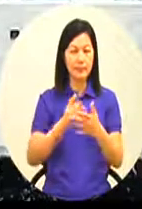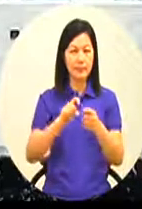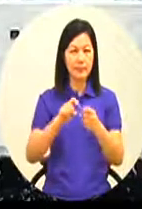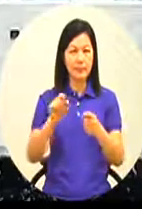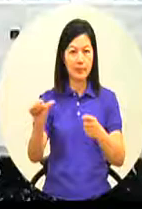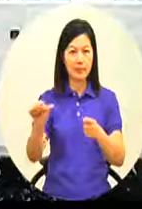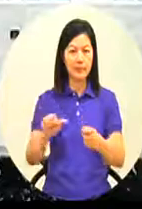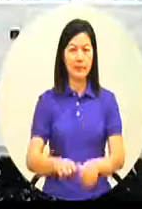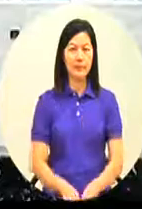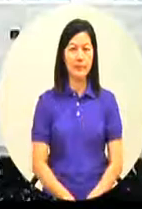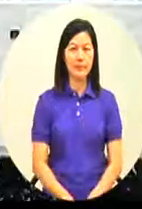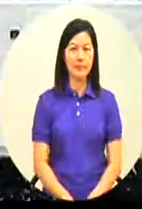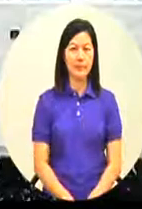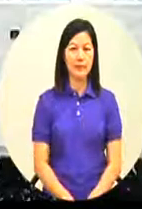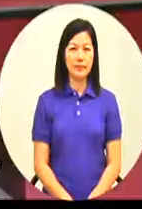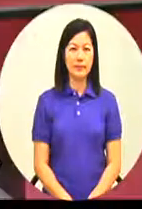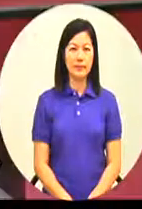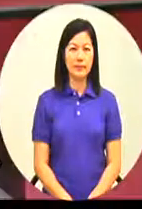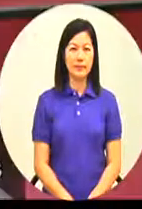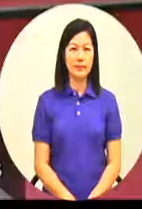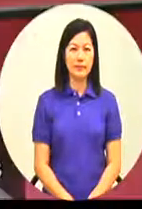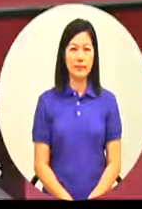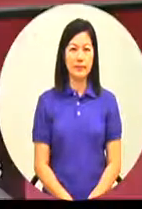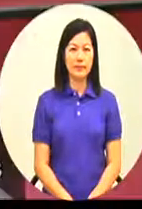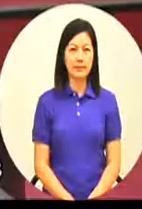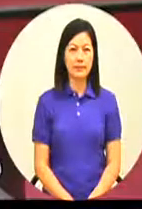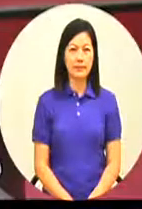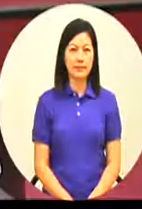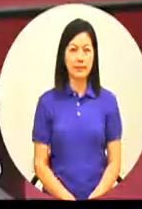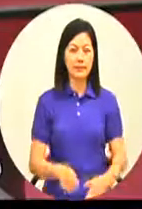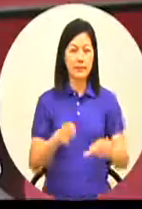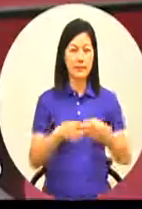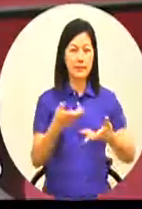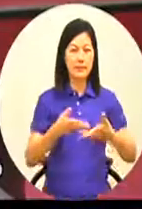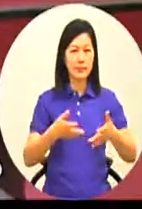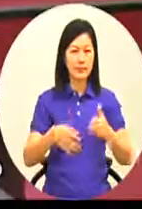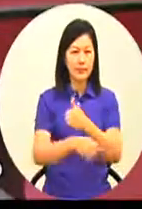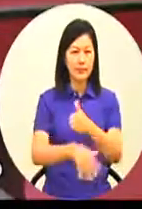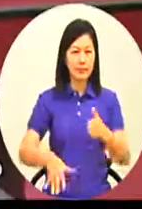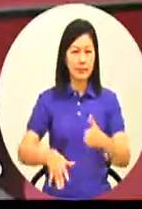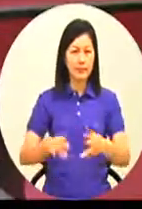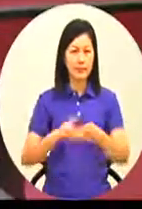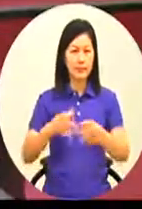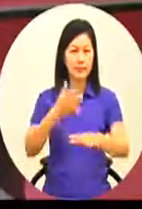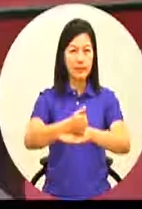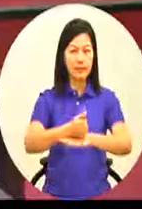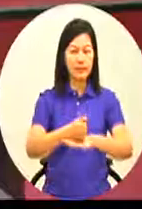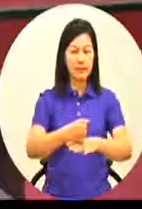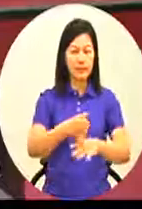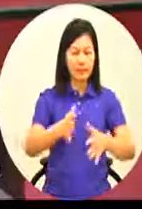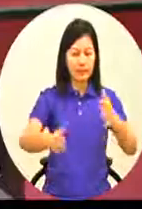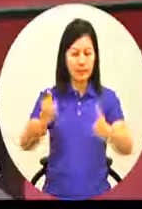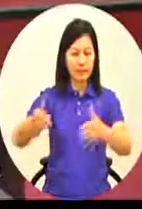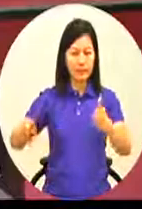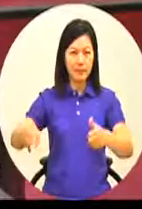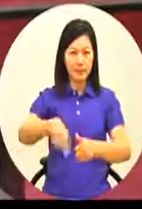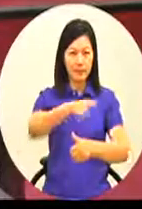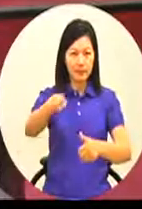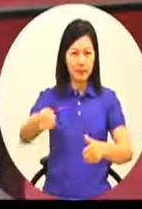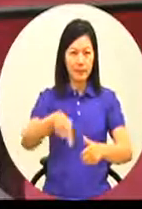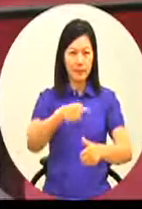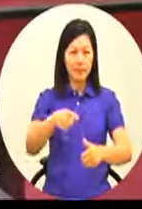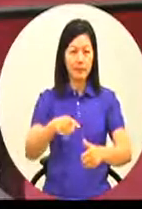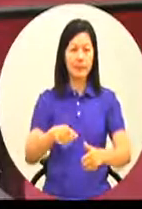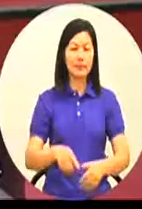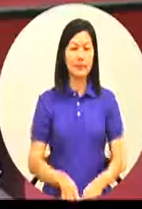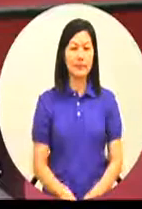15分钟。 好，我们公务部门包括我们主席还有我们各局处的长